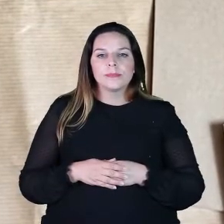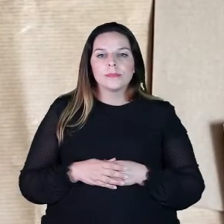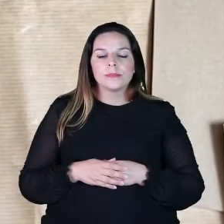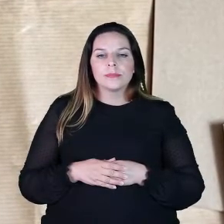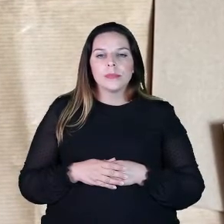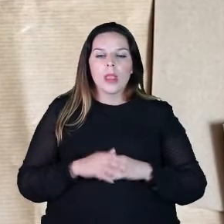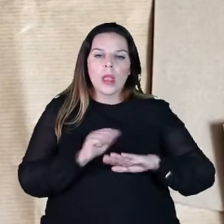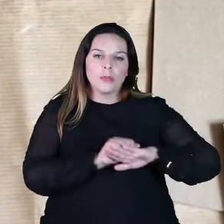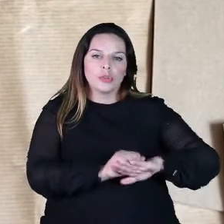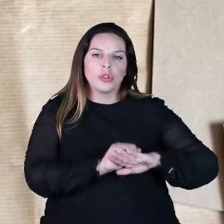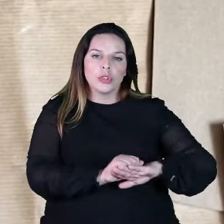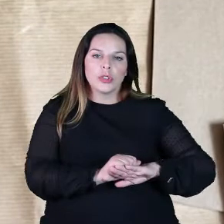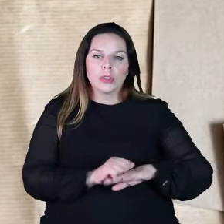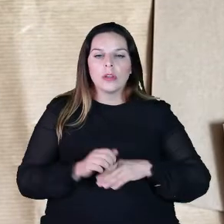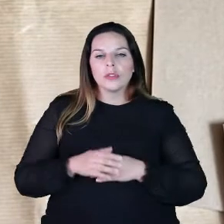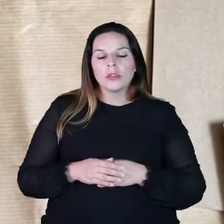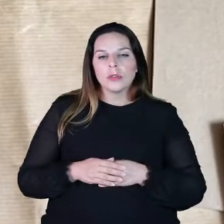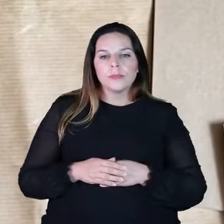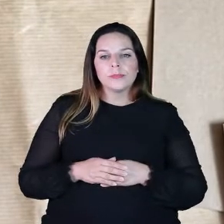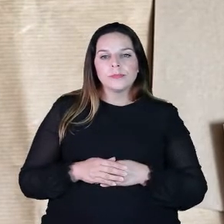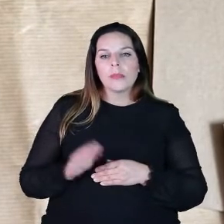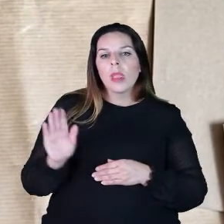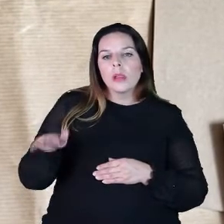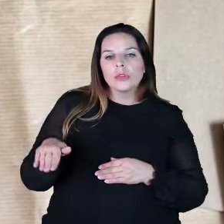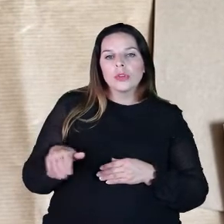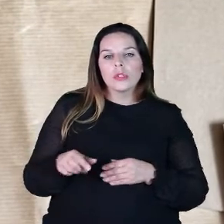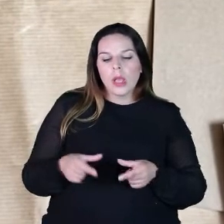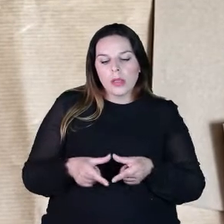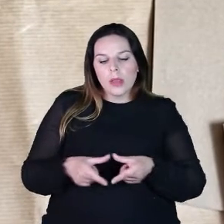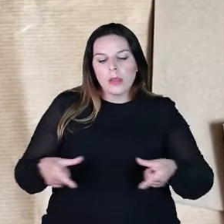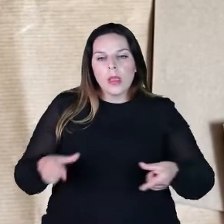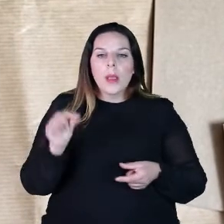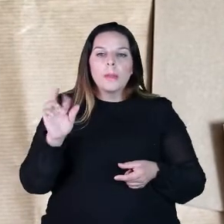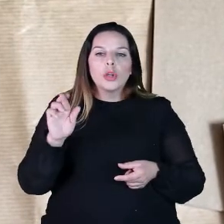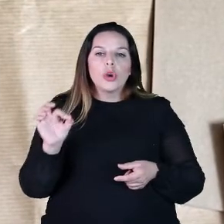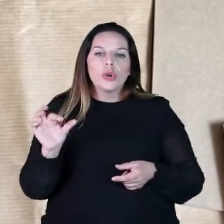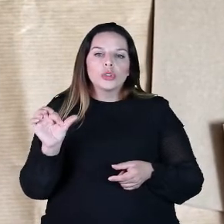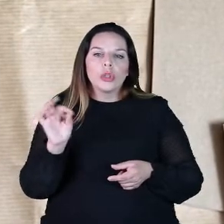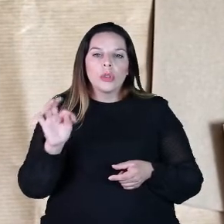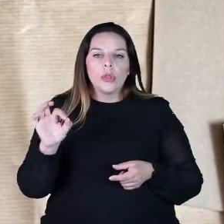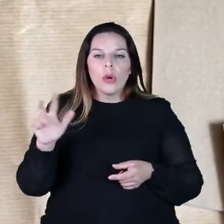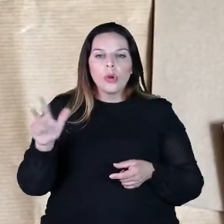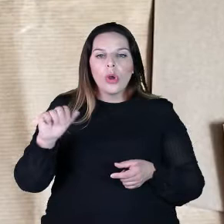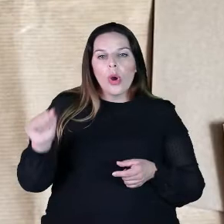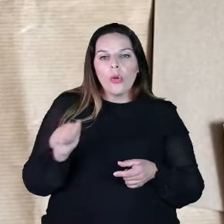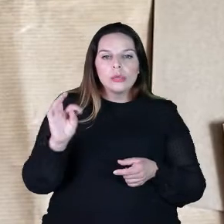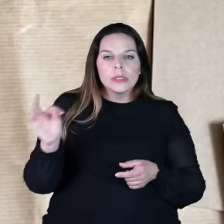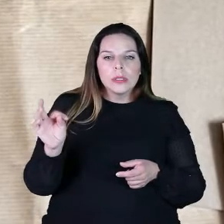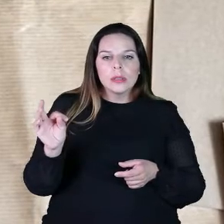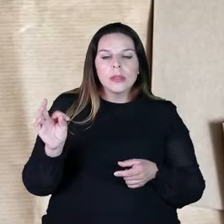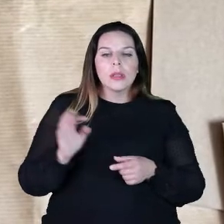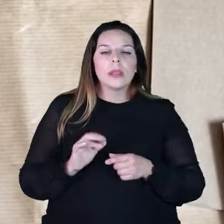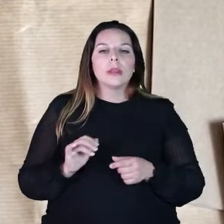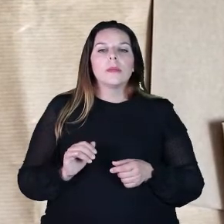I przyciskasz. Zostanie nam taki mały prostokąt na brzegu kartki. Także również go zginasz i